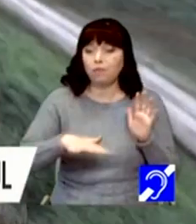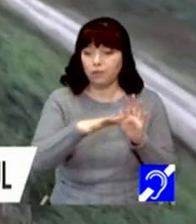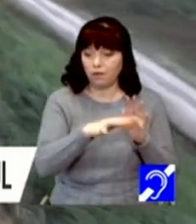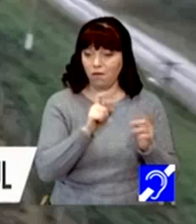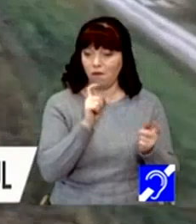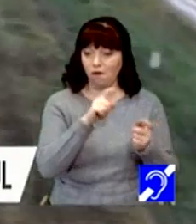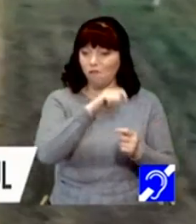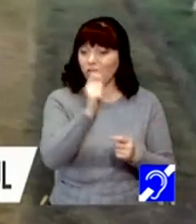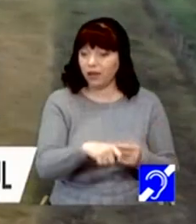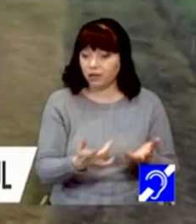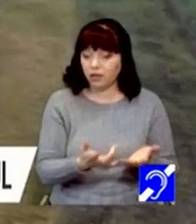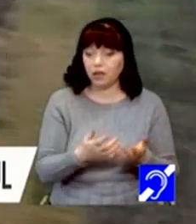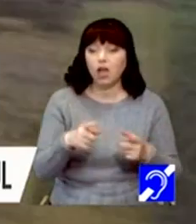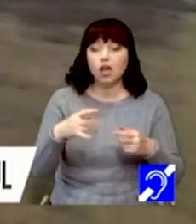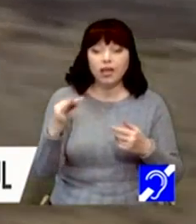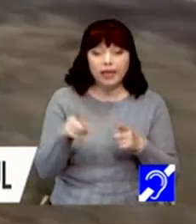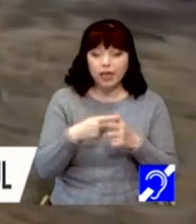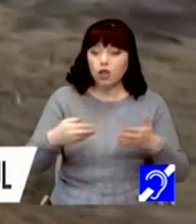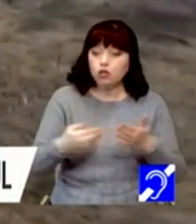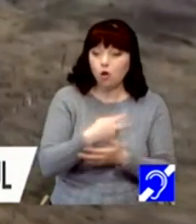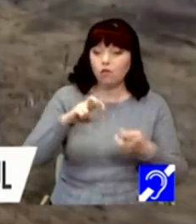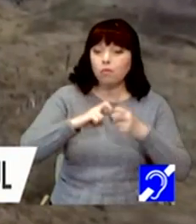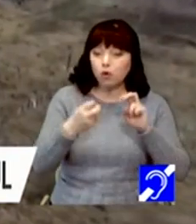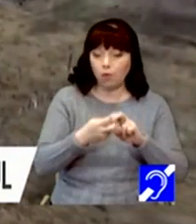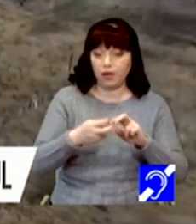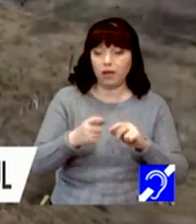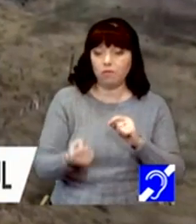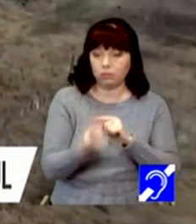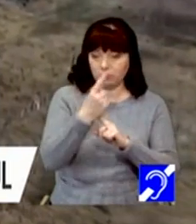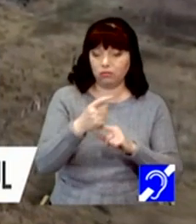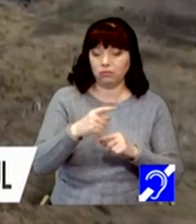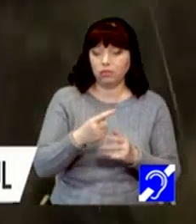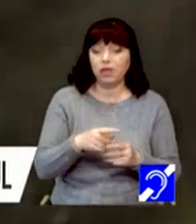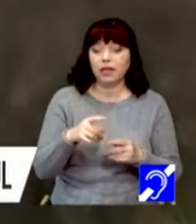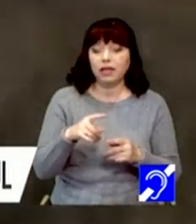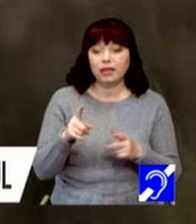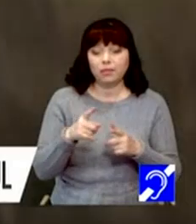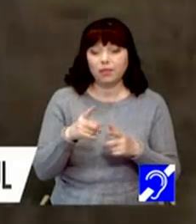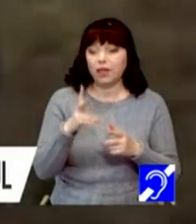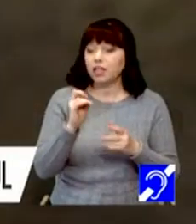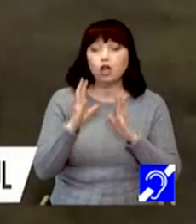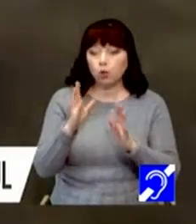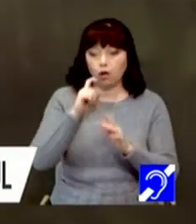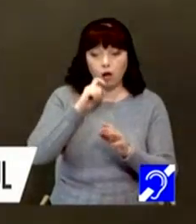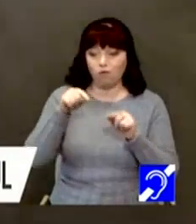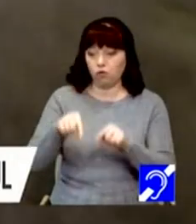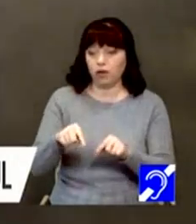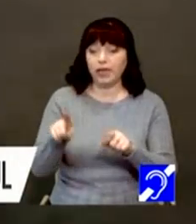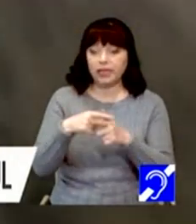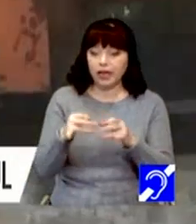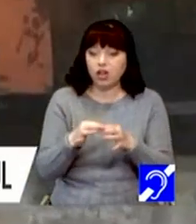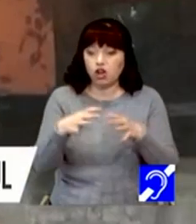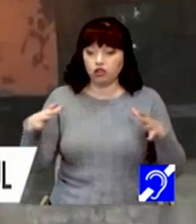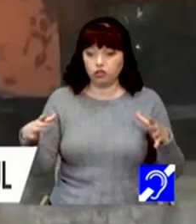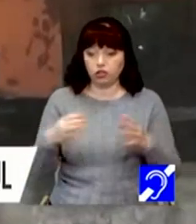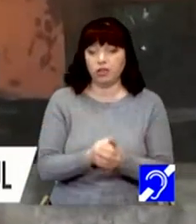pe o nouă un nou conflict a împinge conflictele și spre alte zone decât de zona unde se desfășoară în acest